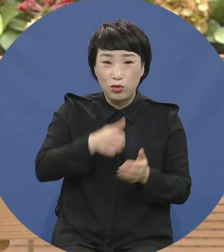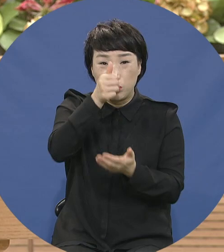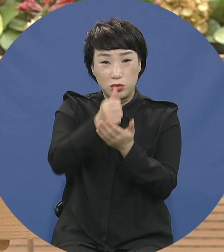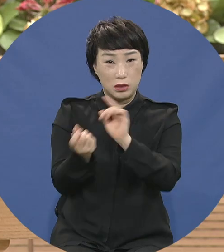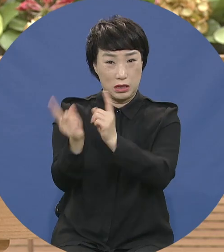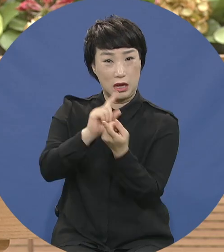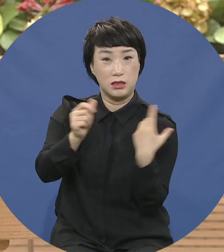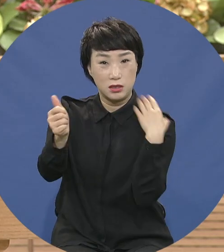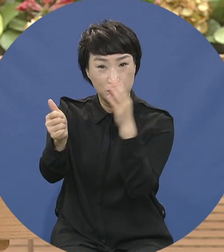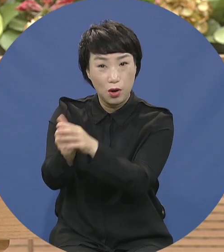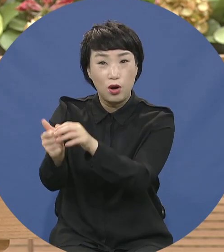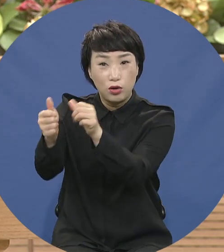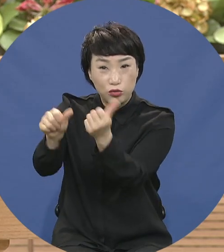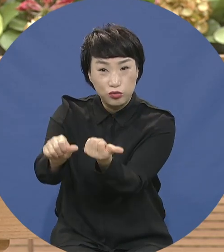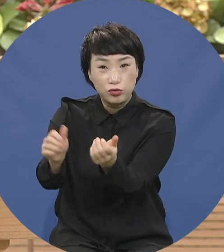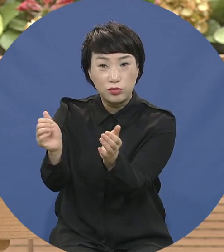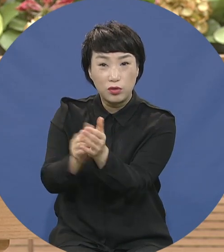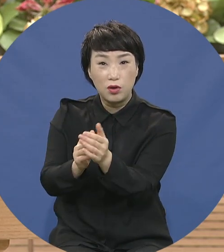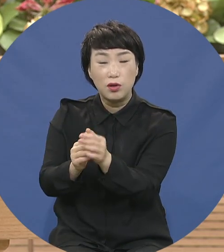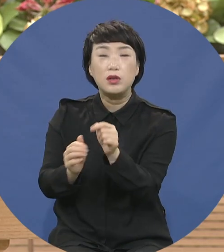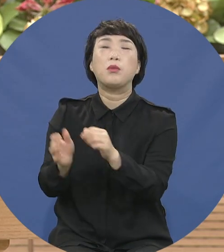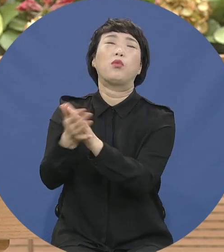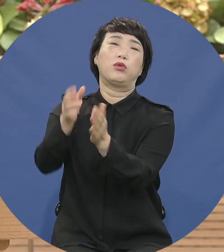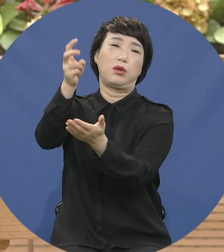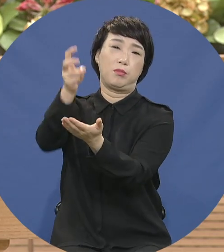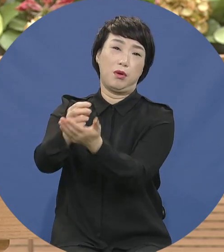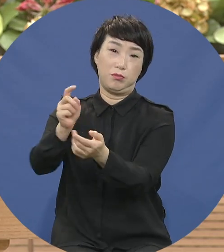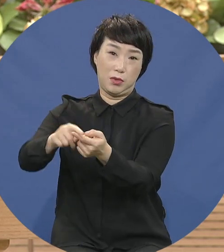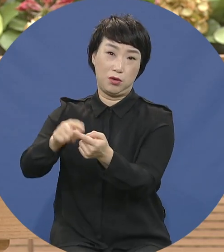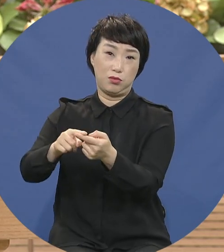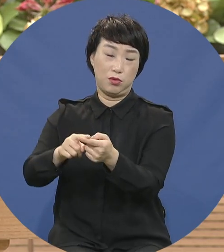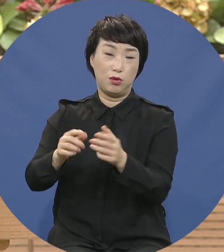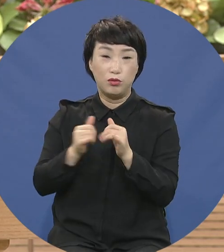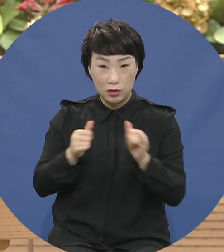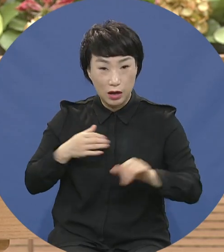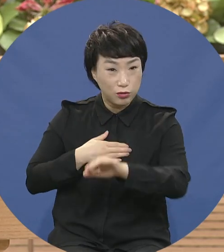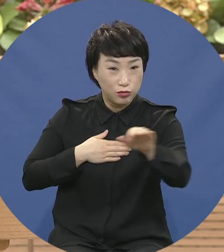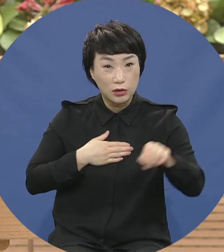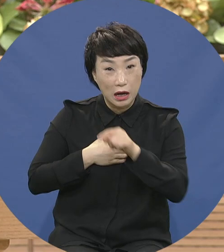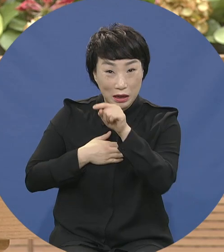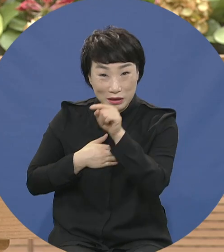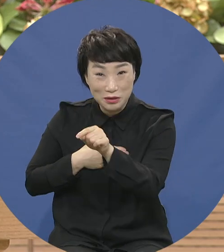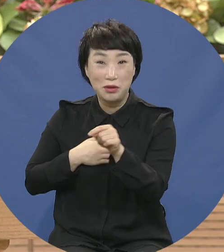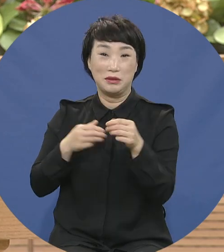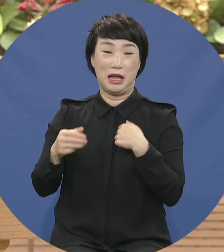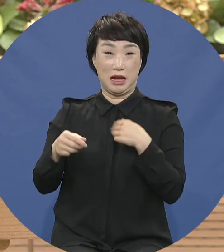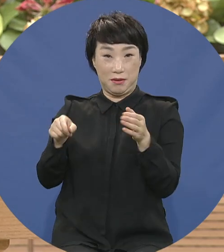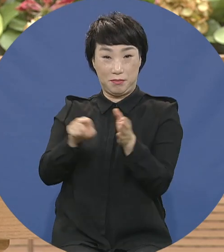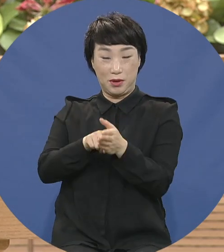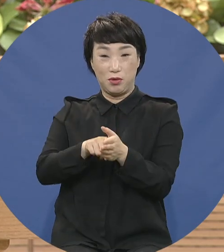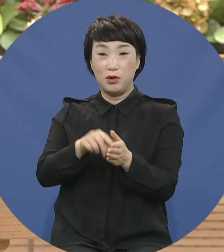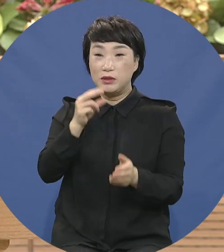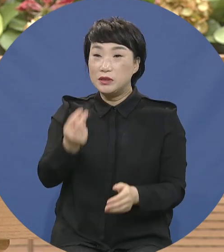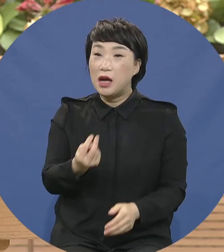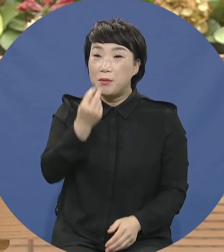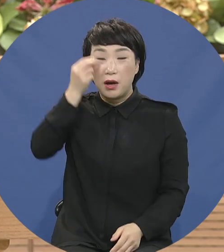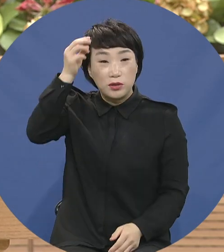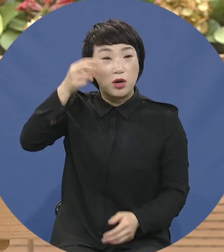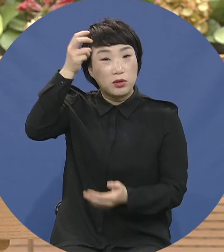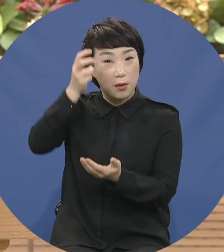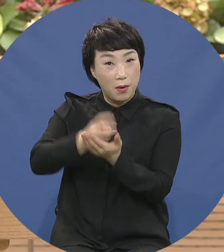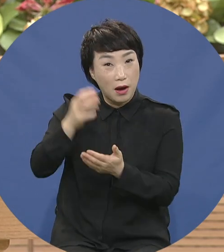짊어지고 죽어주신 옛법이요, 우리가 그 사실을 믿고 생명의 성령으로 사는